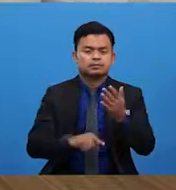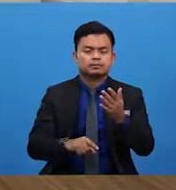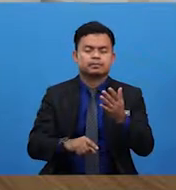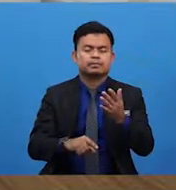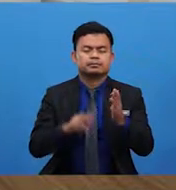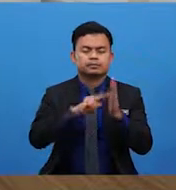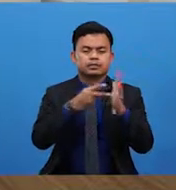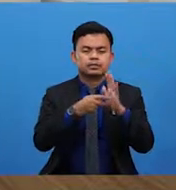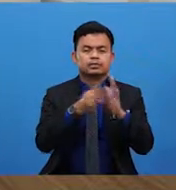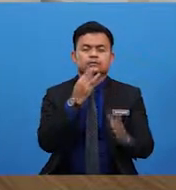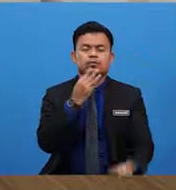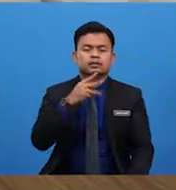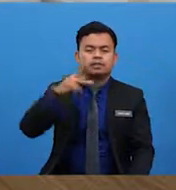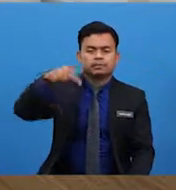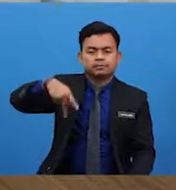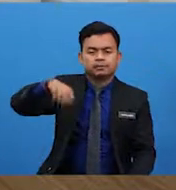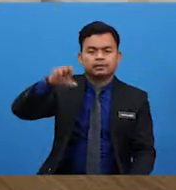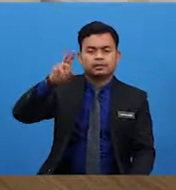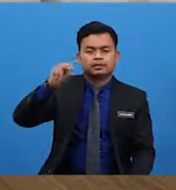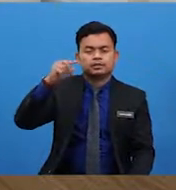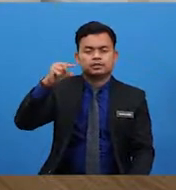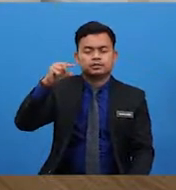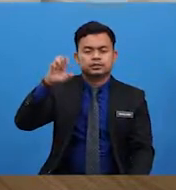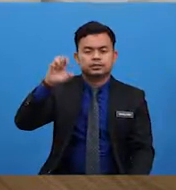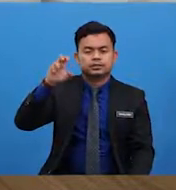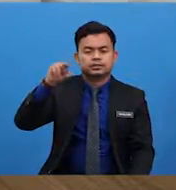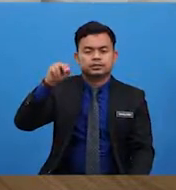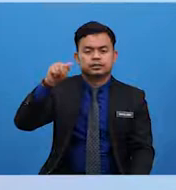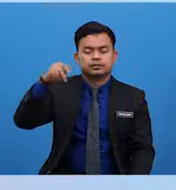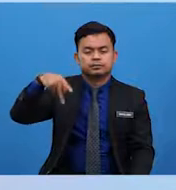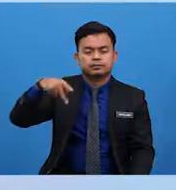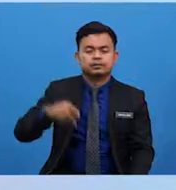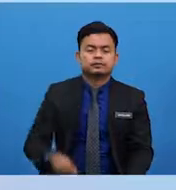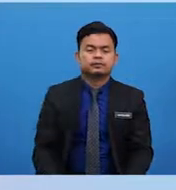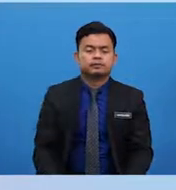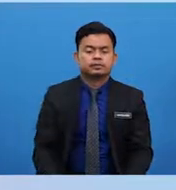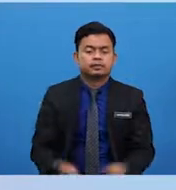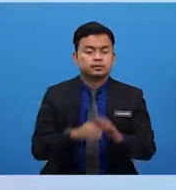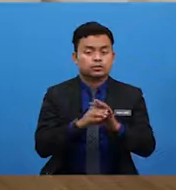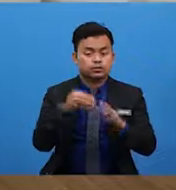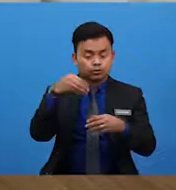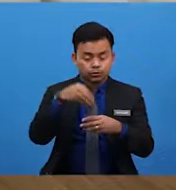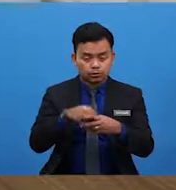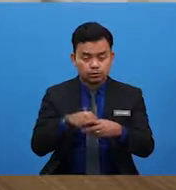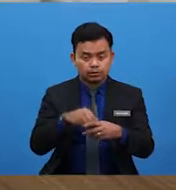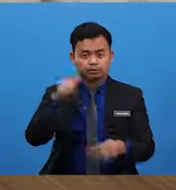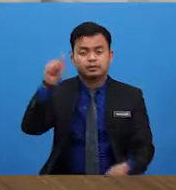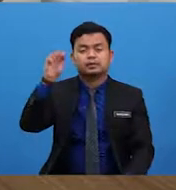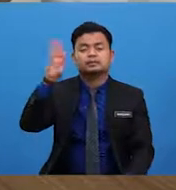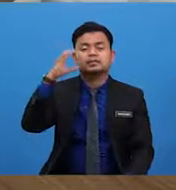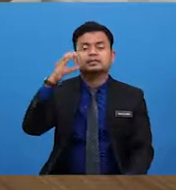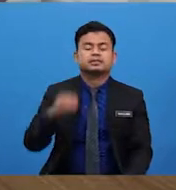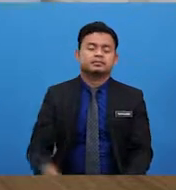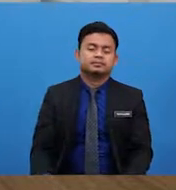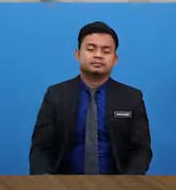ini dana kita lihat hasilnya sebenarnya di dalam contoh dalam air batu campur hahaha orang sudah